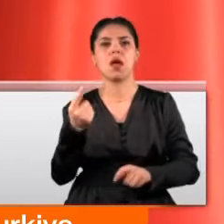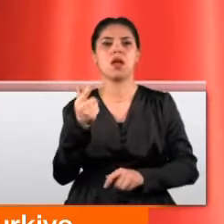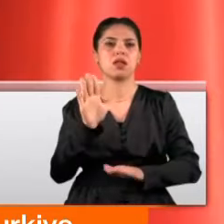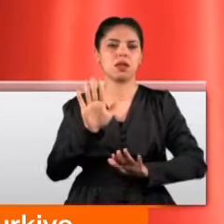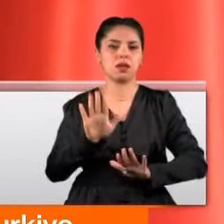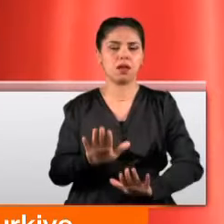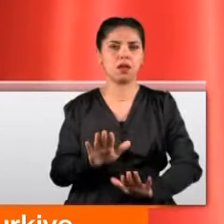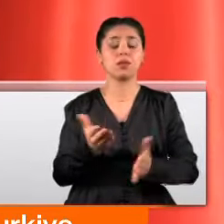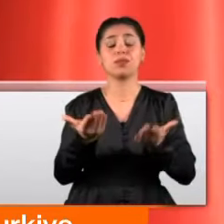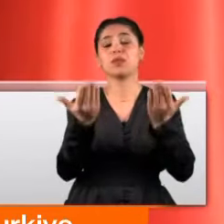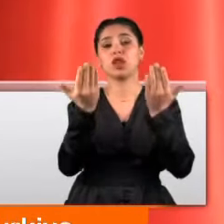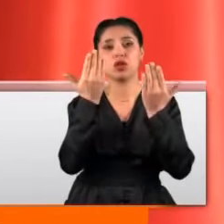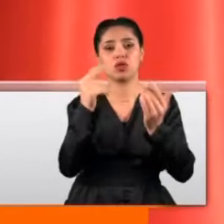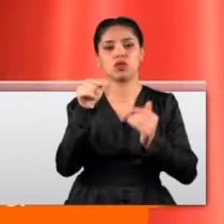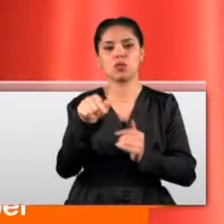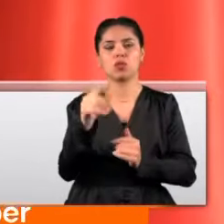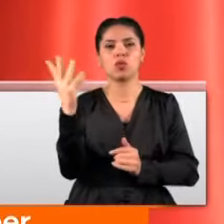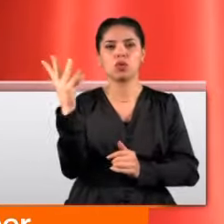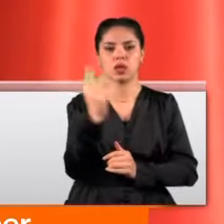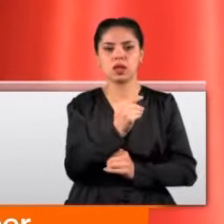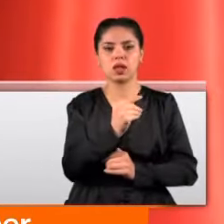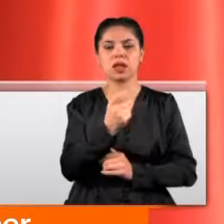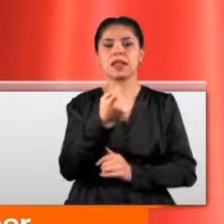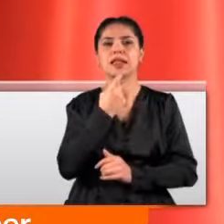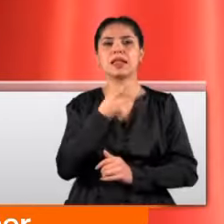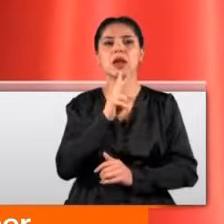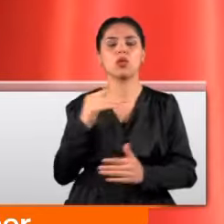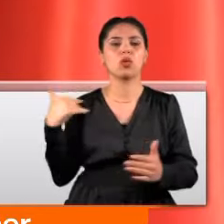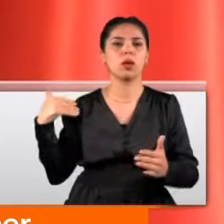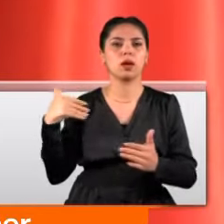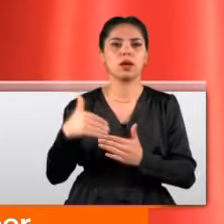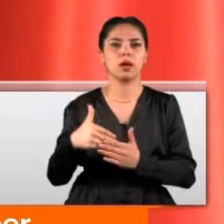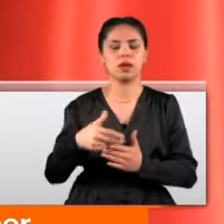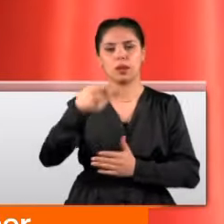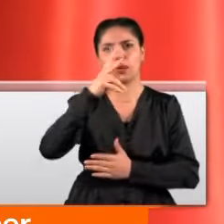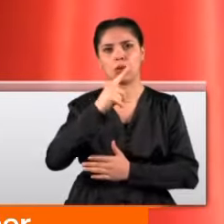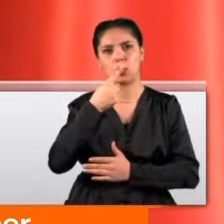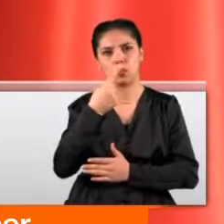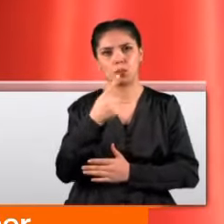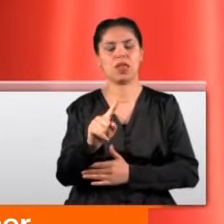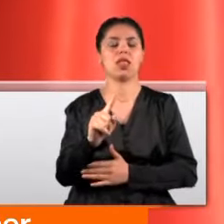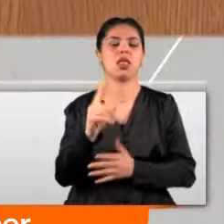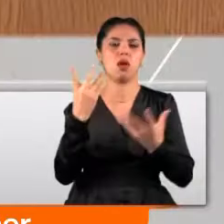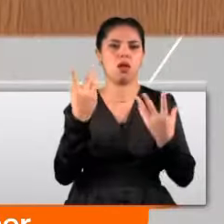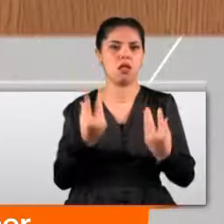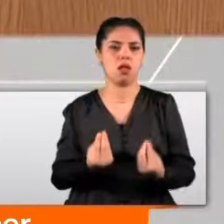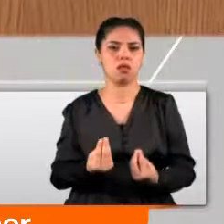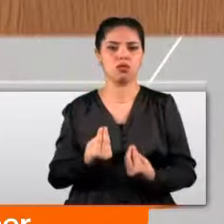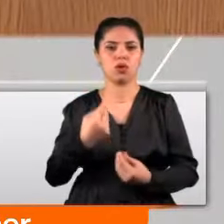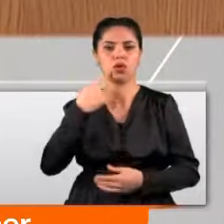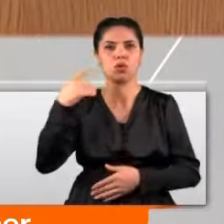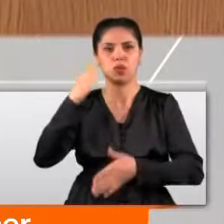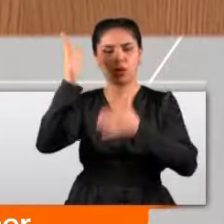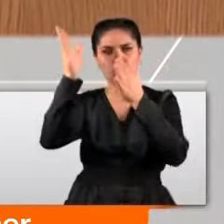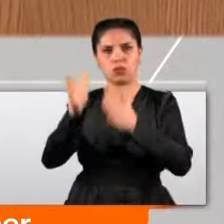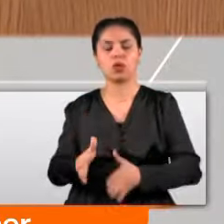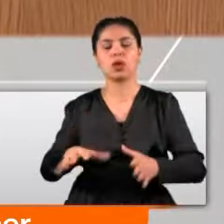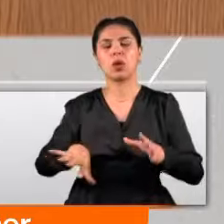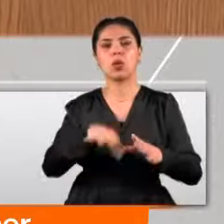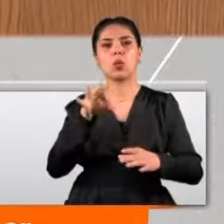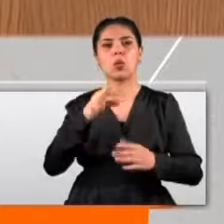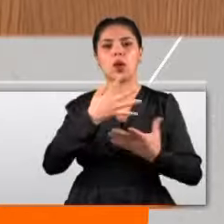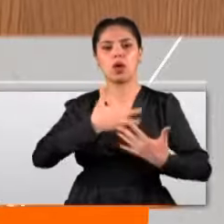kaldı. İnşallah bu sayıyı yıl sonuna kadar 200 bine tamamlayacağız. Erdoğan kura törenine